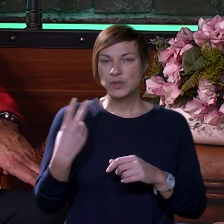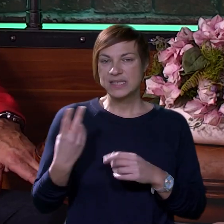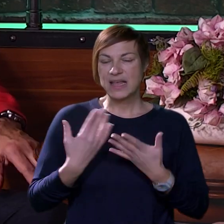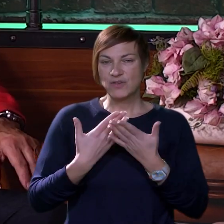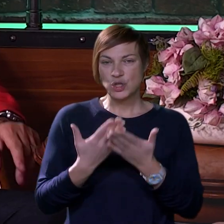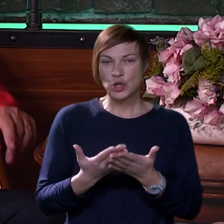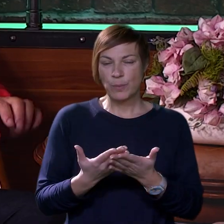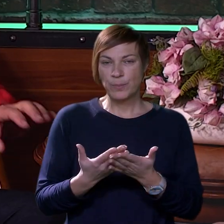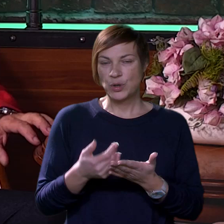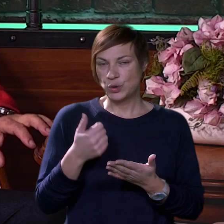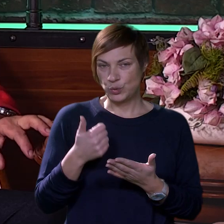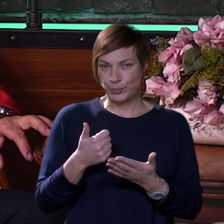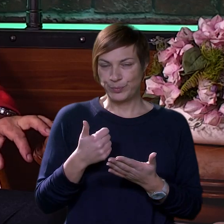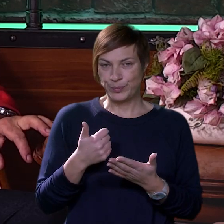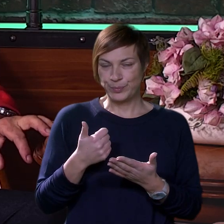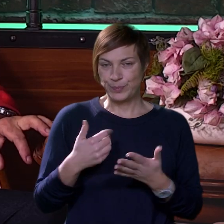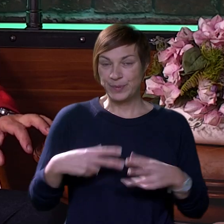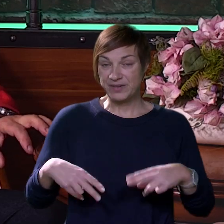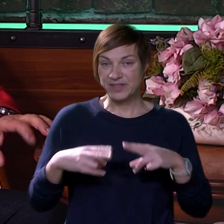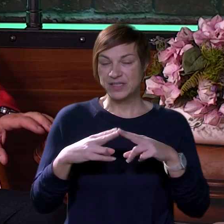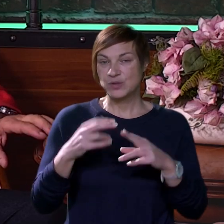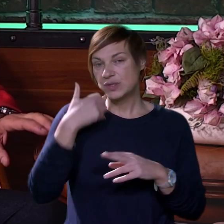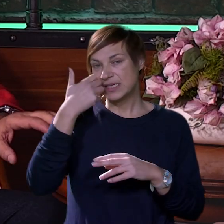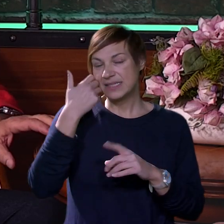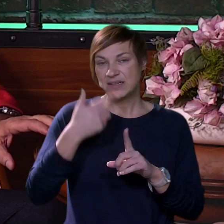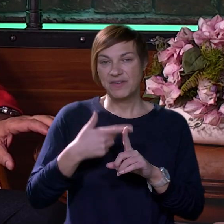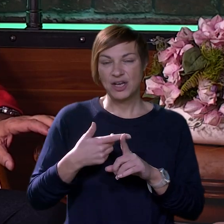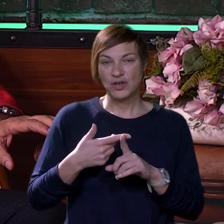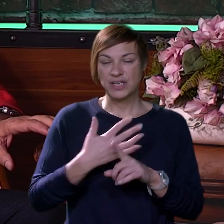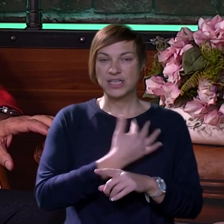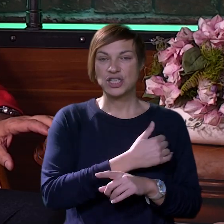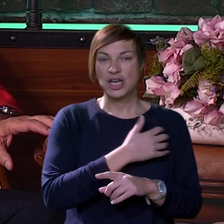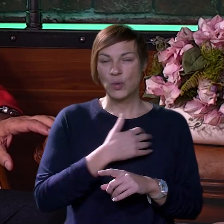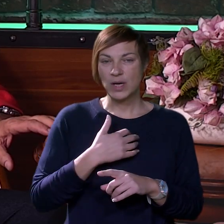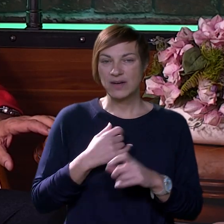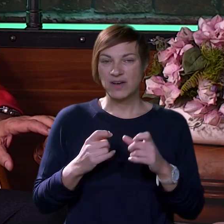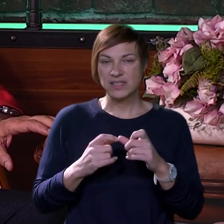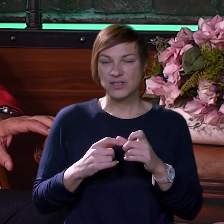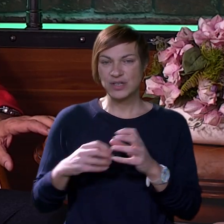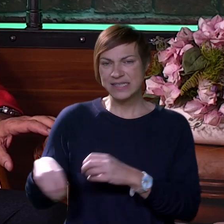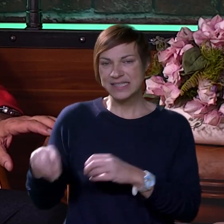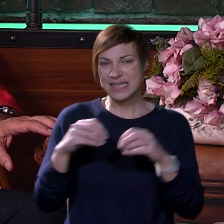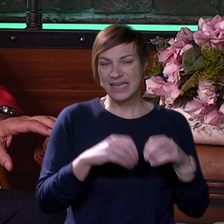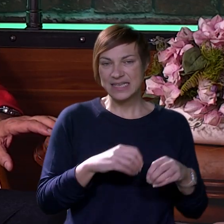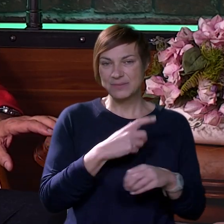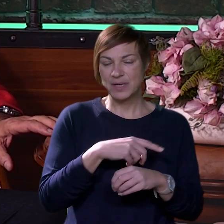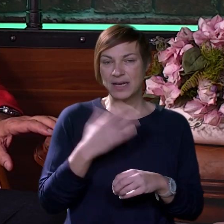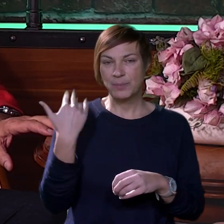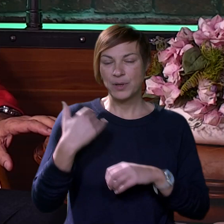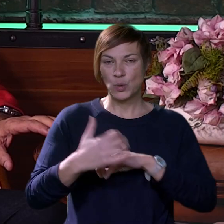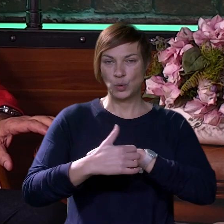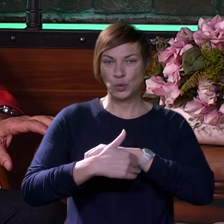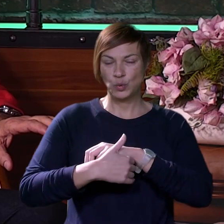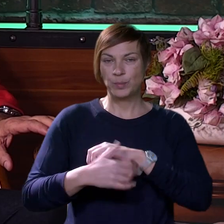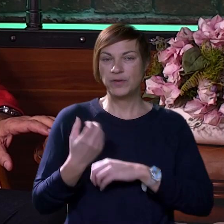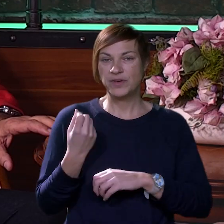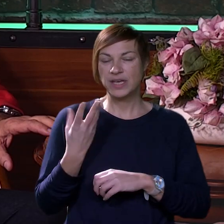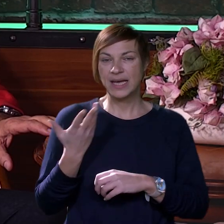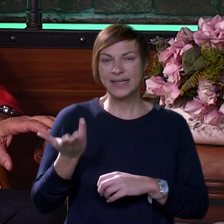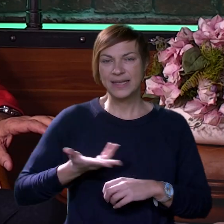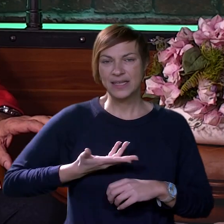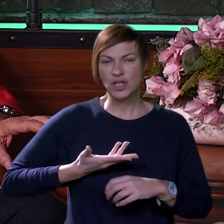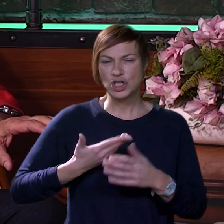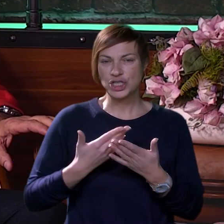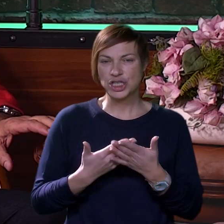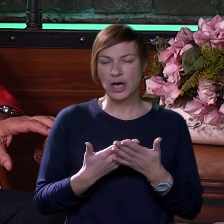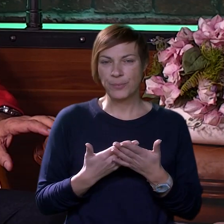Brodu. Međutim, prvi susret Crvenog križa u Hrvatskoj sa izbjeglicama bio baš u Dubrovniku. Kad je došao,